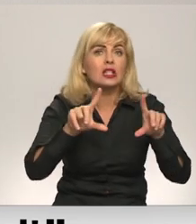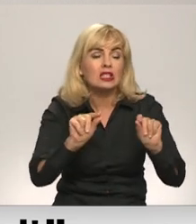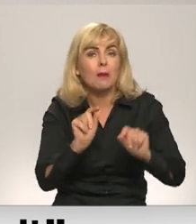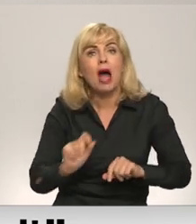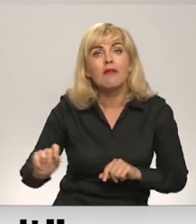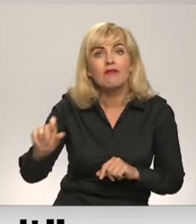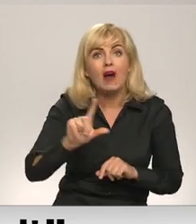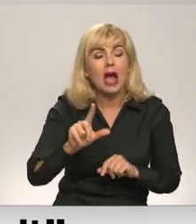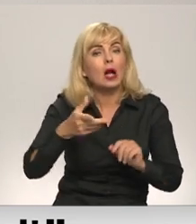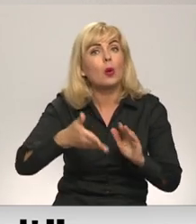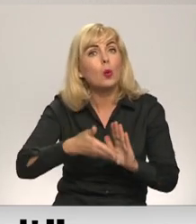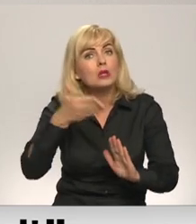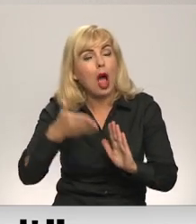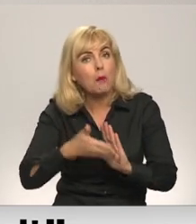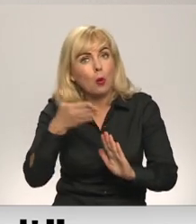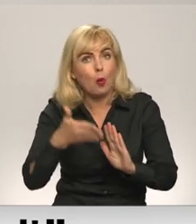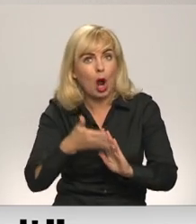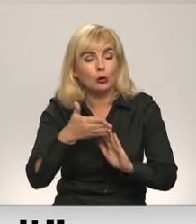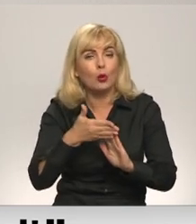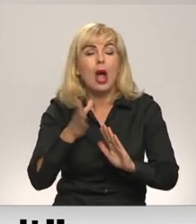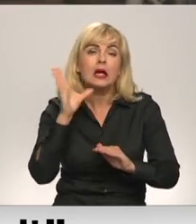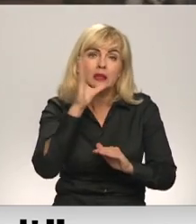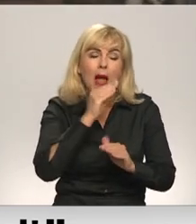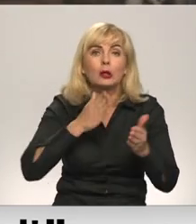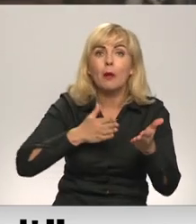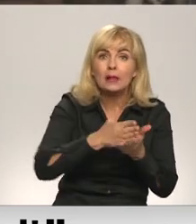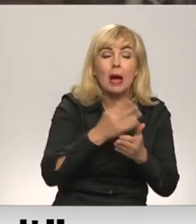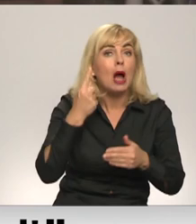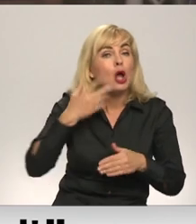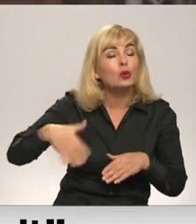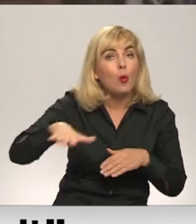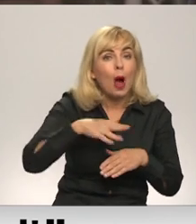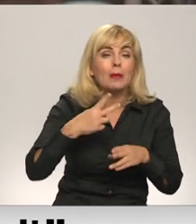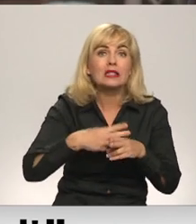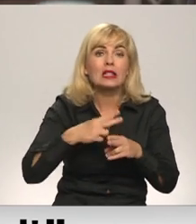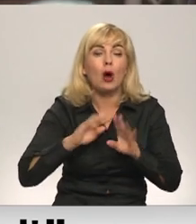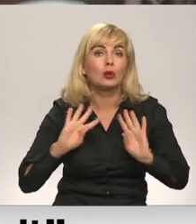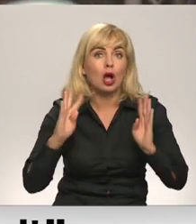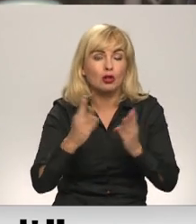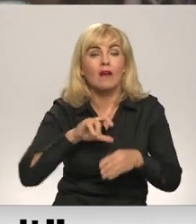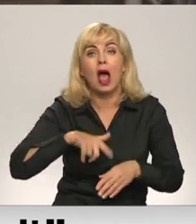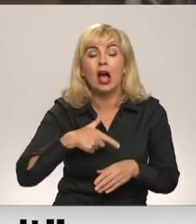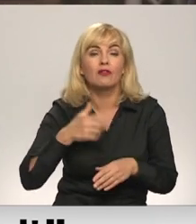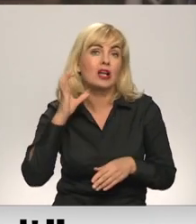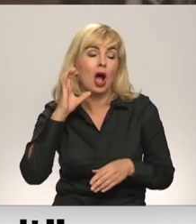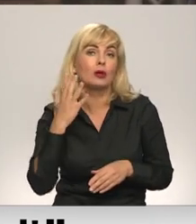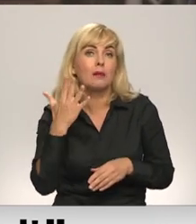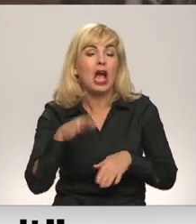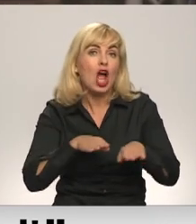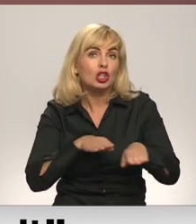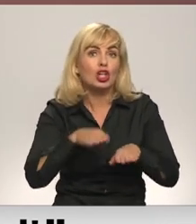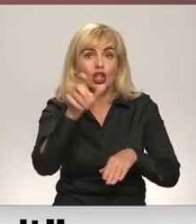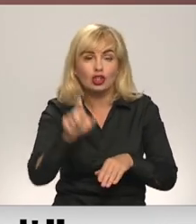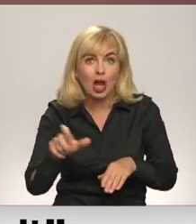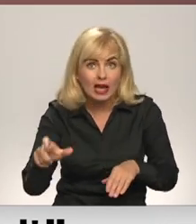vairāk, teiksim, uzlabotu pieejamību. Doma laukumā stikla studijā darbosies Latvijas Radio 5 DJ